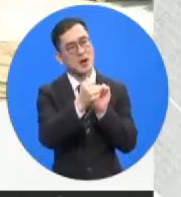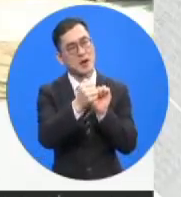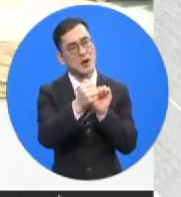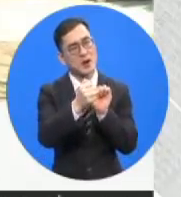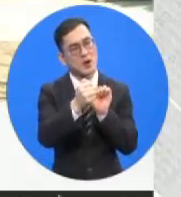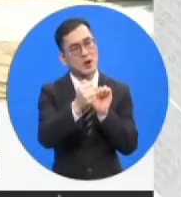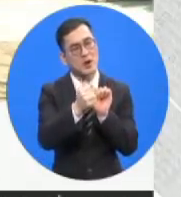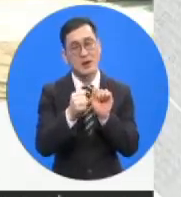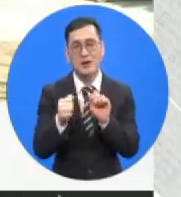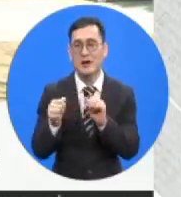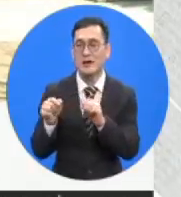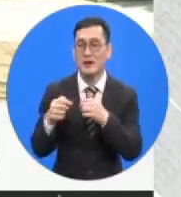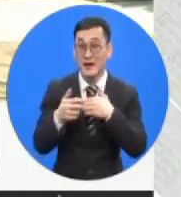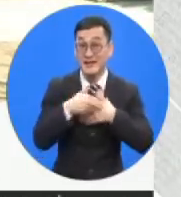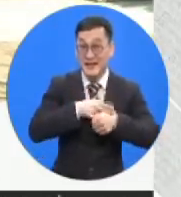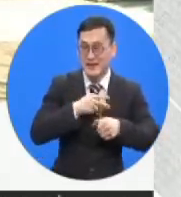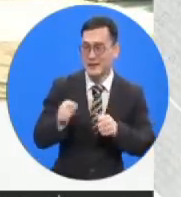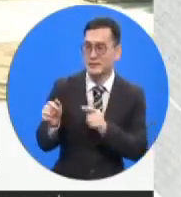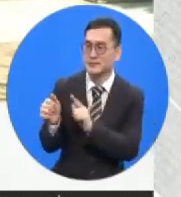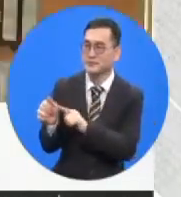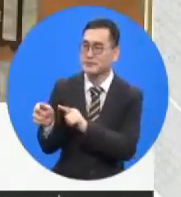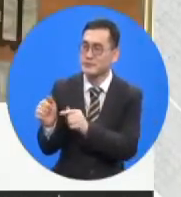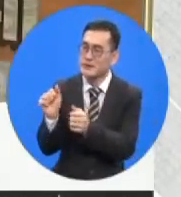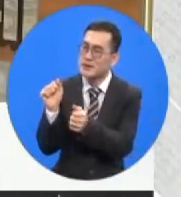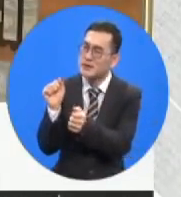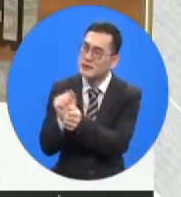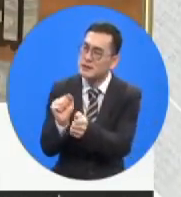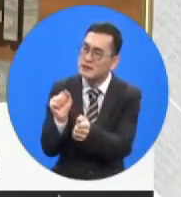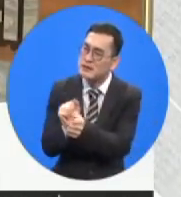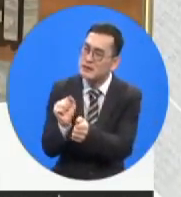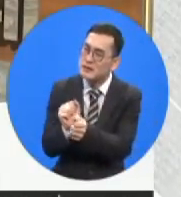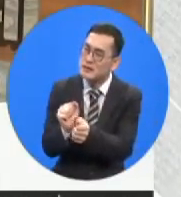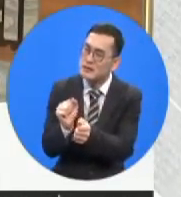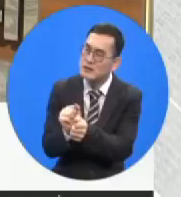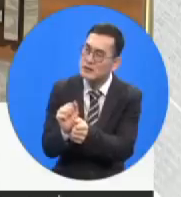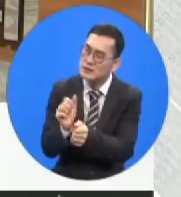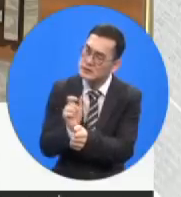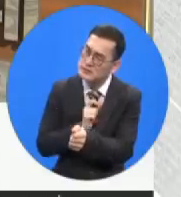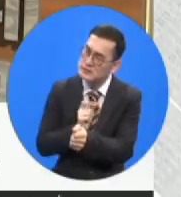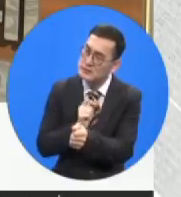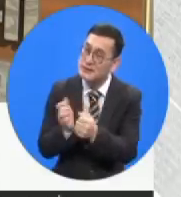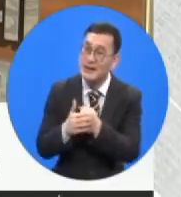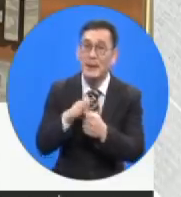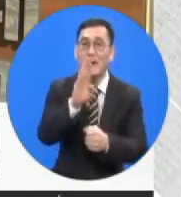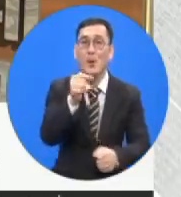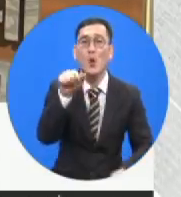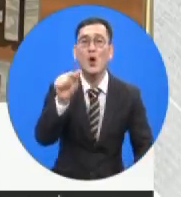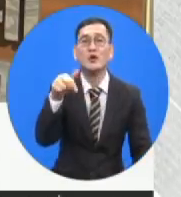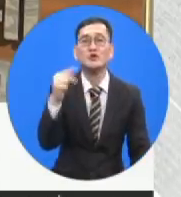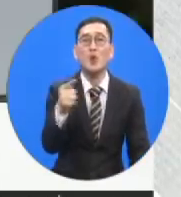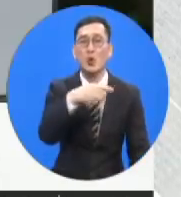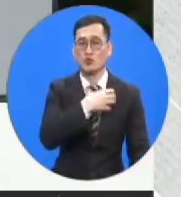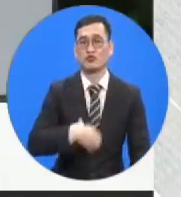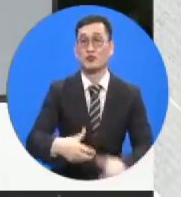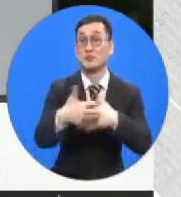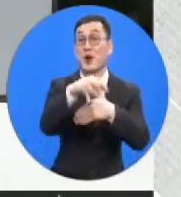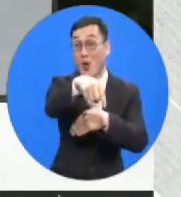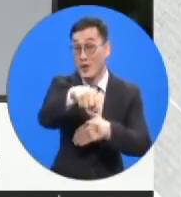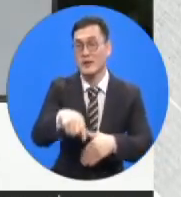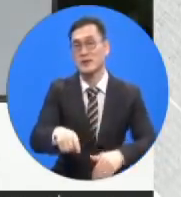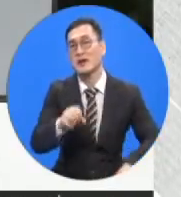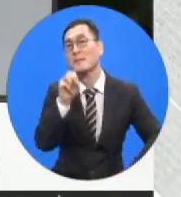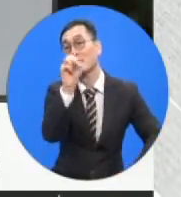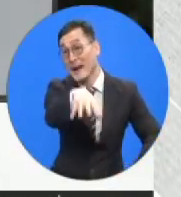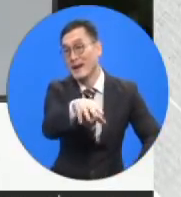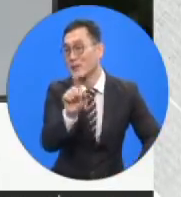거예요. 보건소에서 그럴 여력이 없고 우리가 볼 때는 그렇지 않다. 판단이 그렇게 의심할 여지가 별로 없다. 외국에